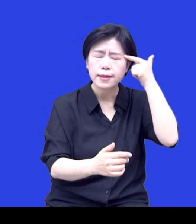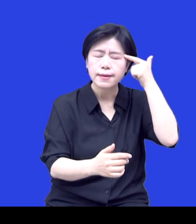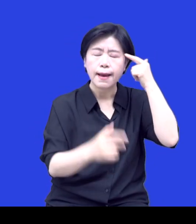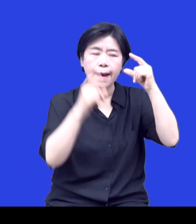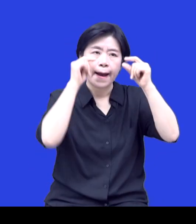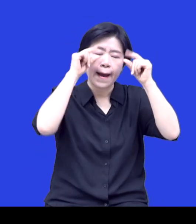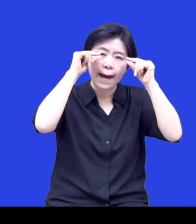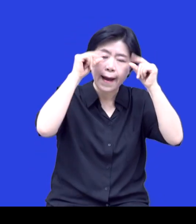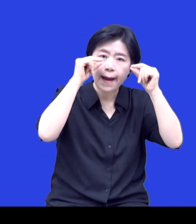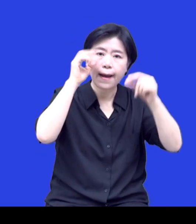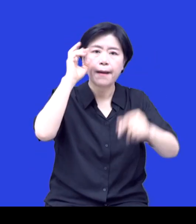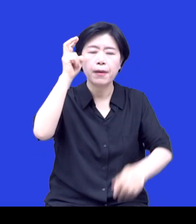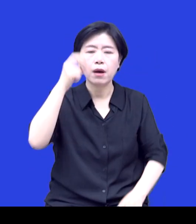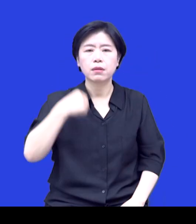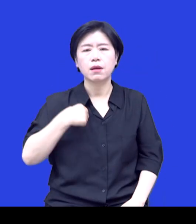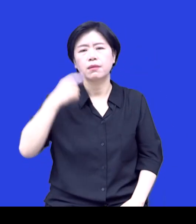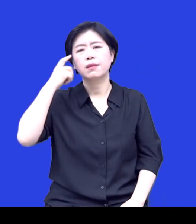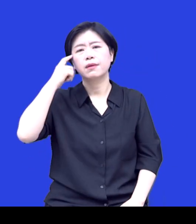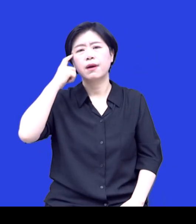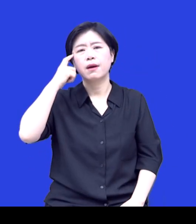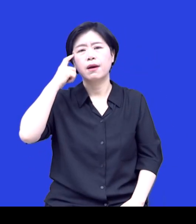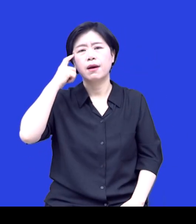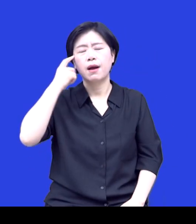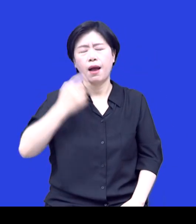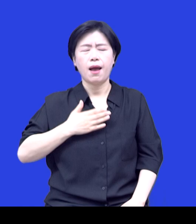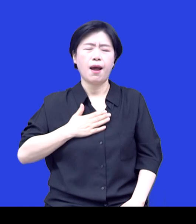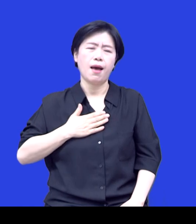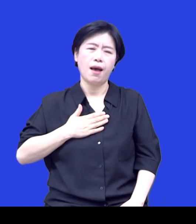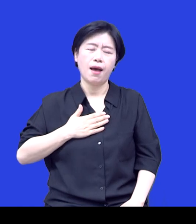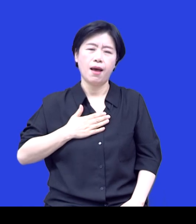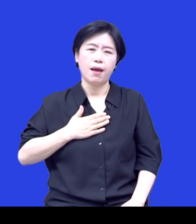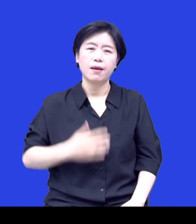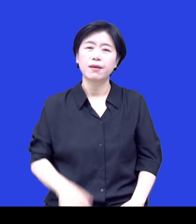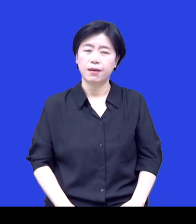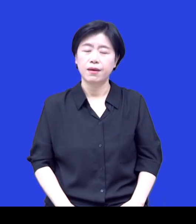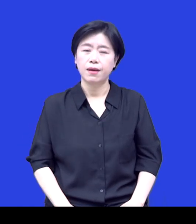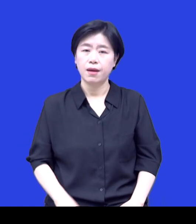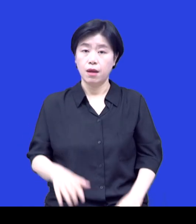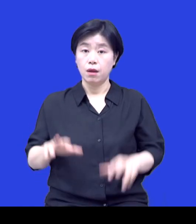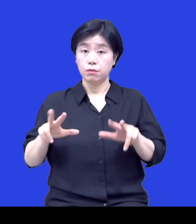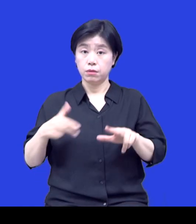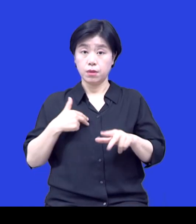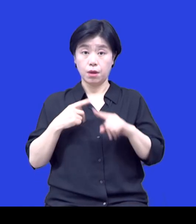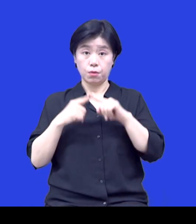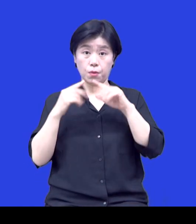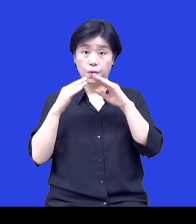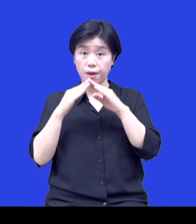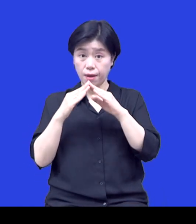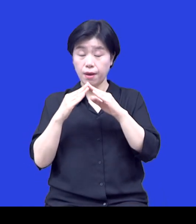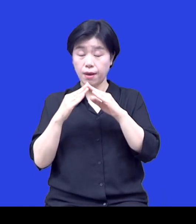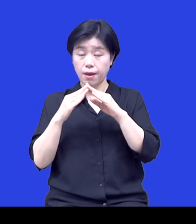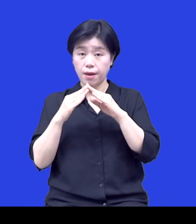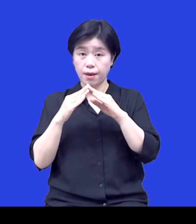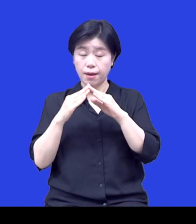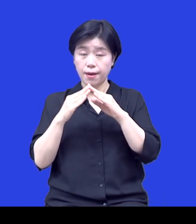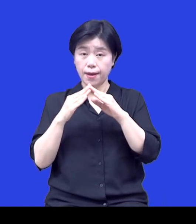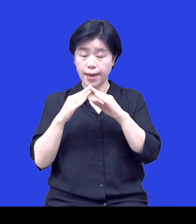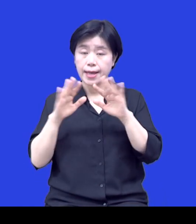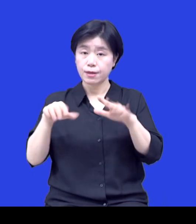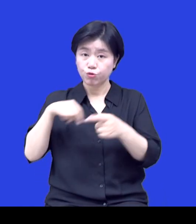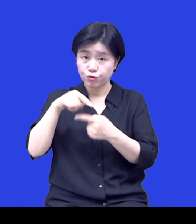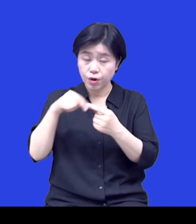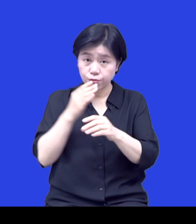거예요. 그래서 저는 지금 우리 교회가 중대형 교회지만 한 번도 새 가족 올 때 그렇게